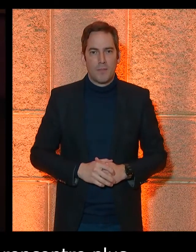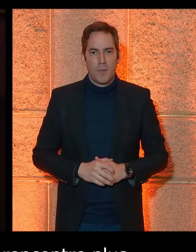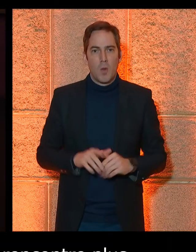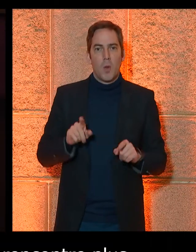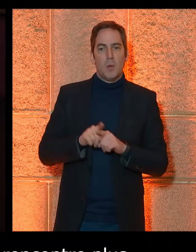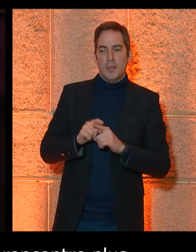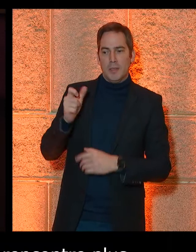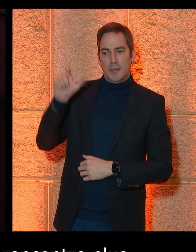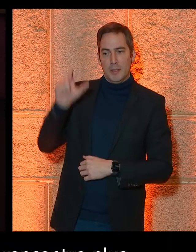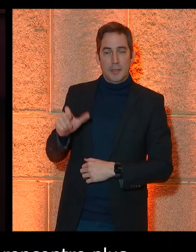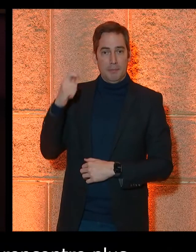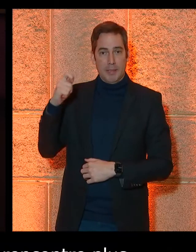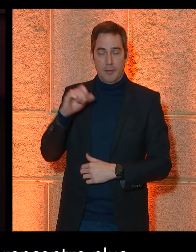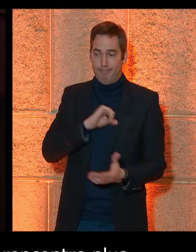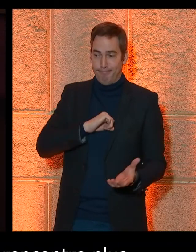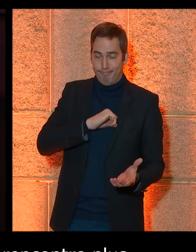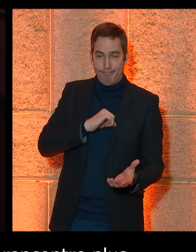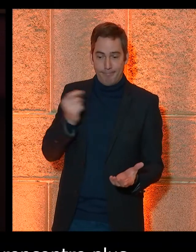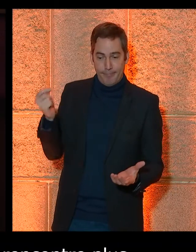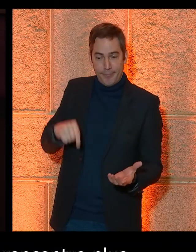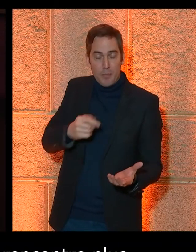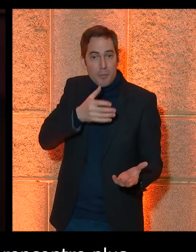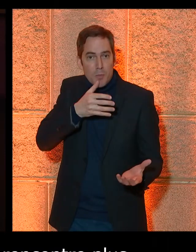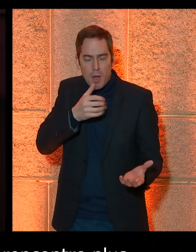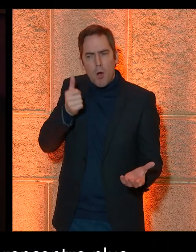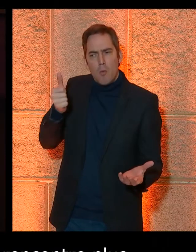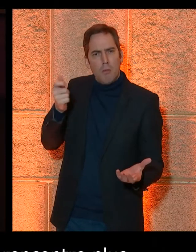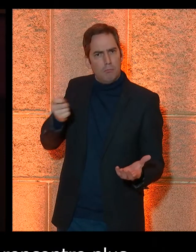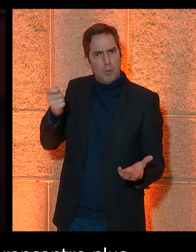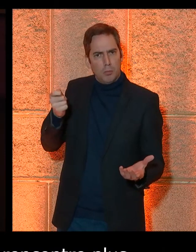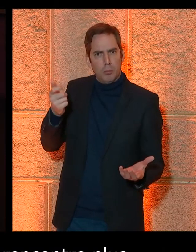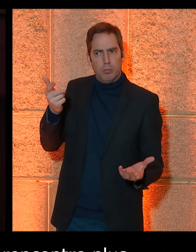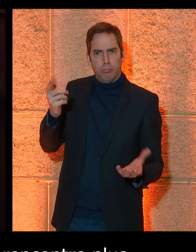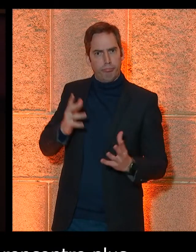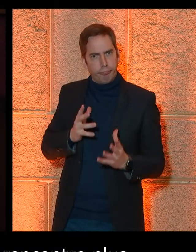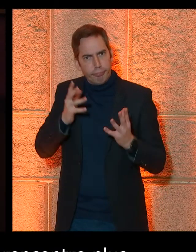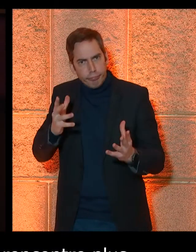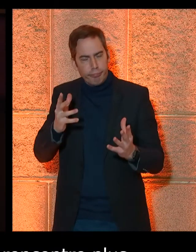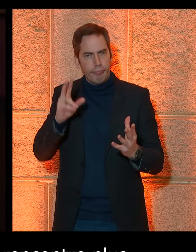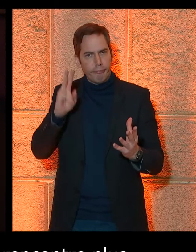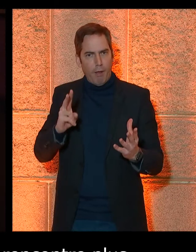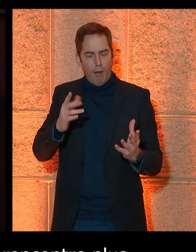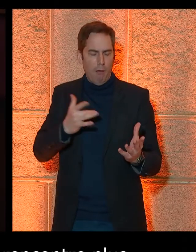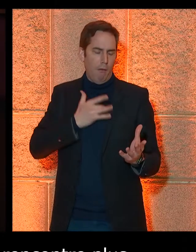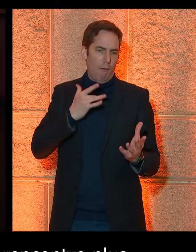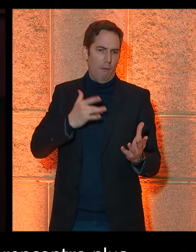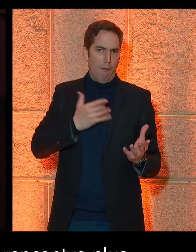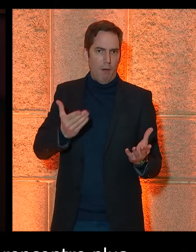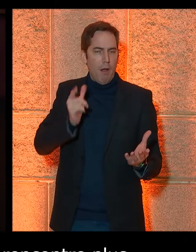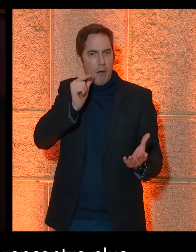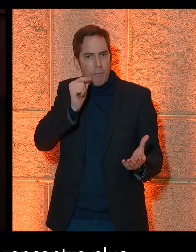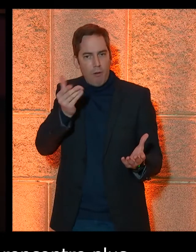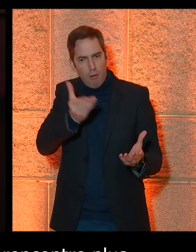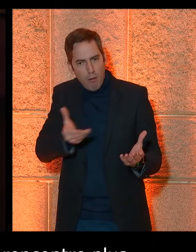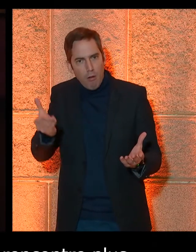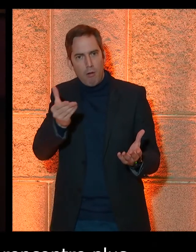pas pu se joindre à nous aujourd'hui, mais que bien évidemment il est lui aussi tout particulièrement attaché à cet effort que